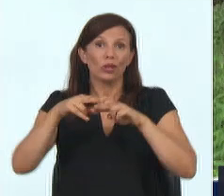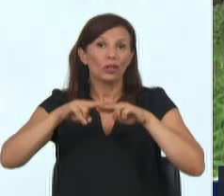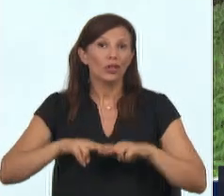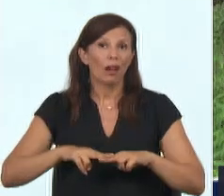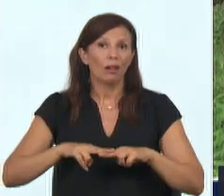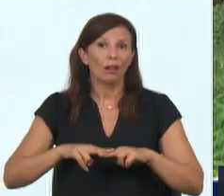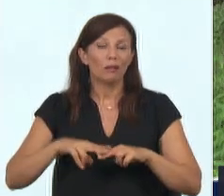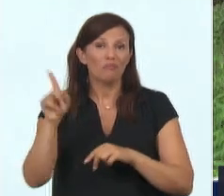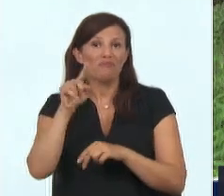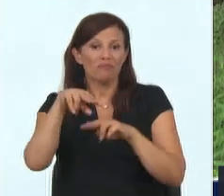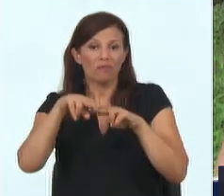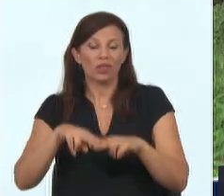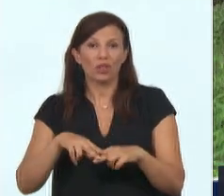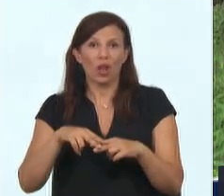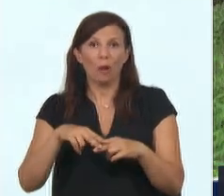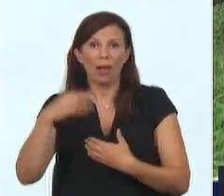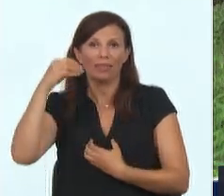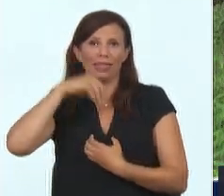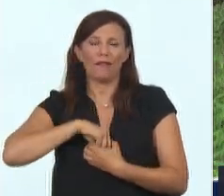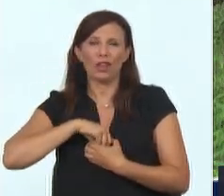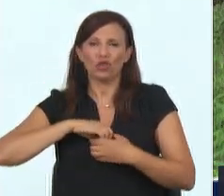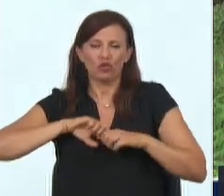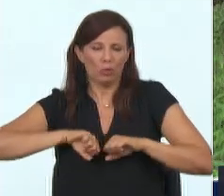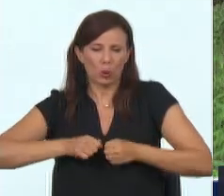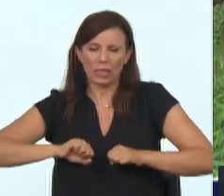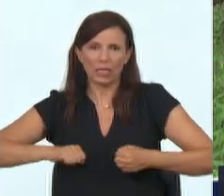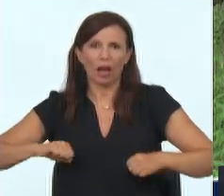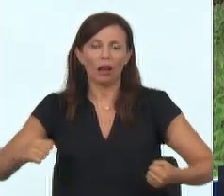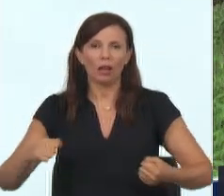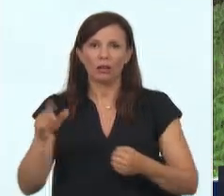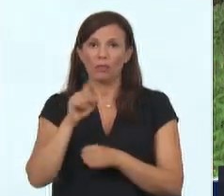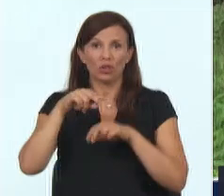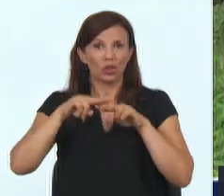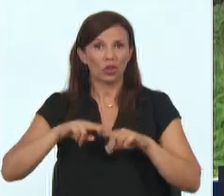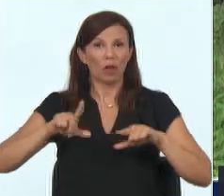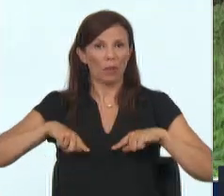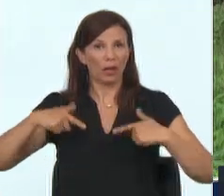ממה שנשאר מהנפש המרוסקת של מי שנשאר בחיים.